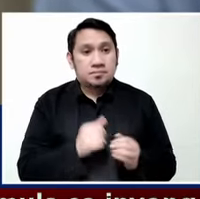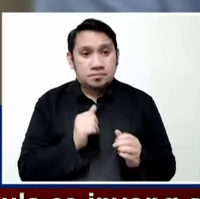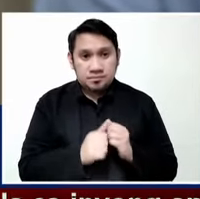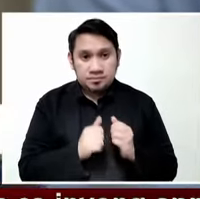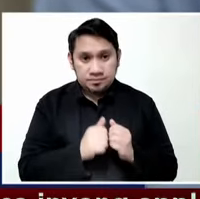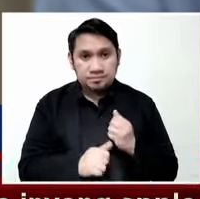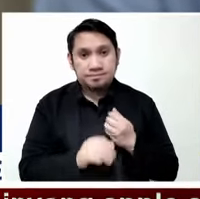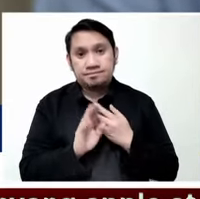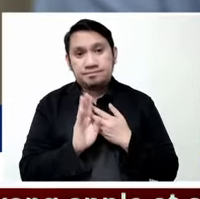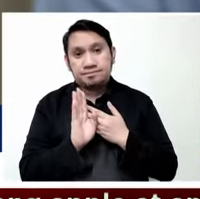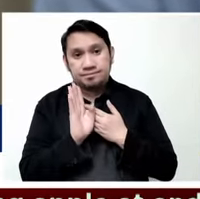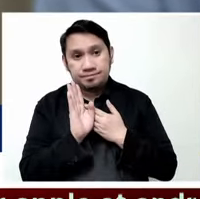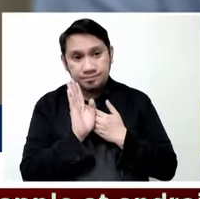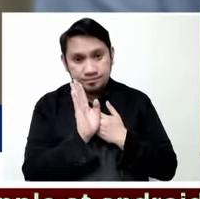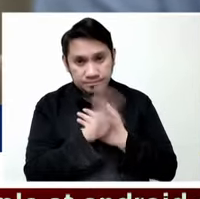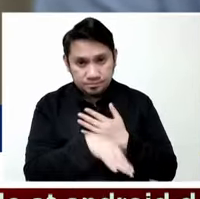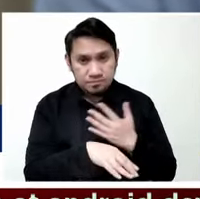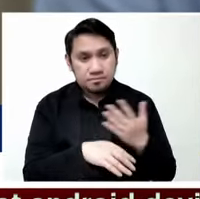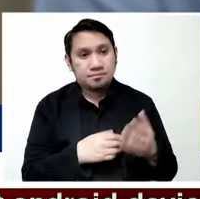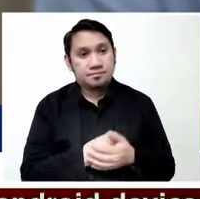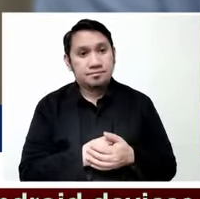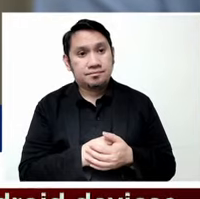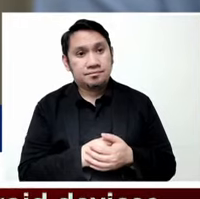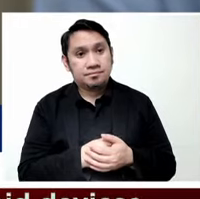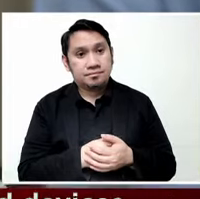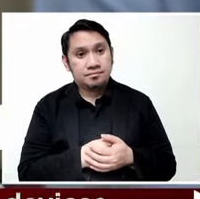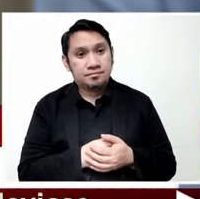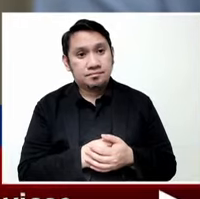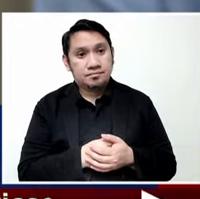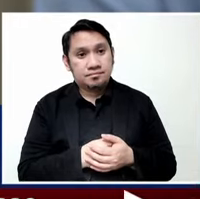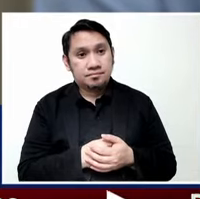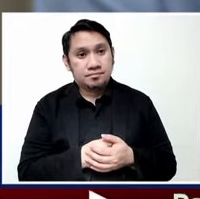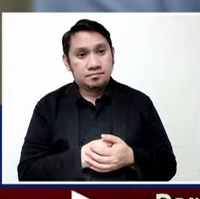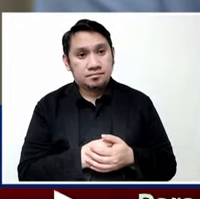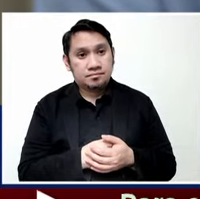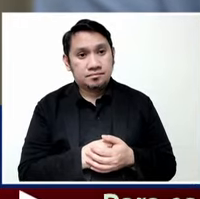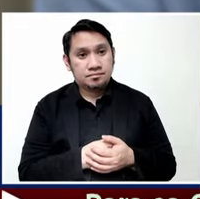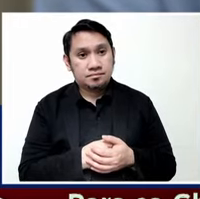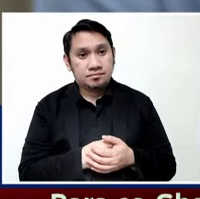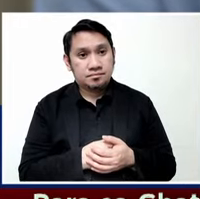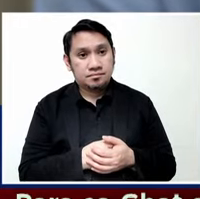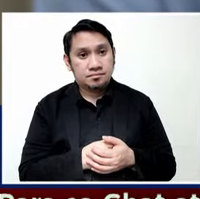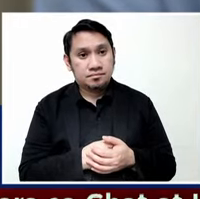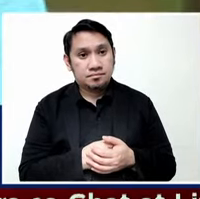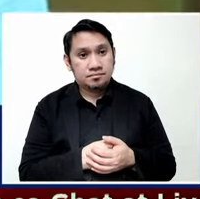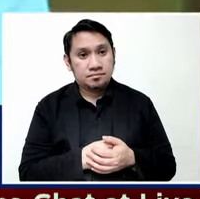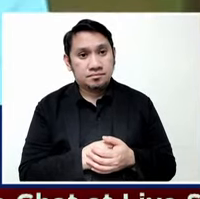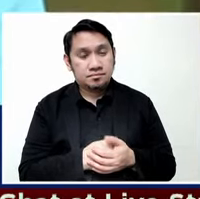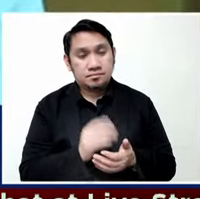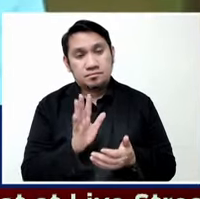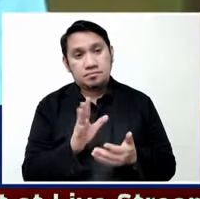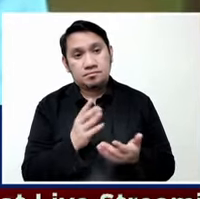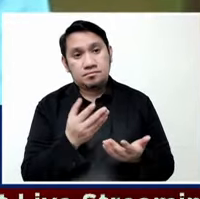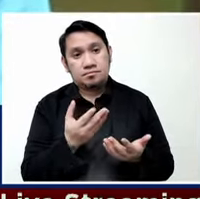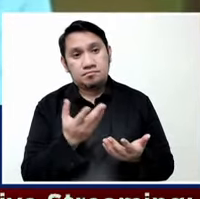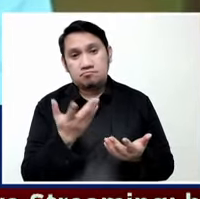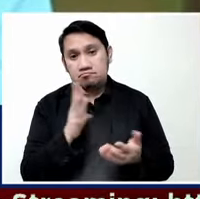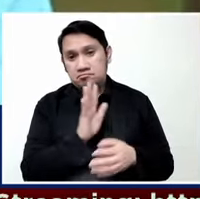pag na-dismiss na yan, by just a mere amendments or cure of the defects of your